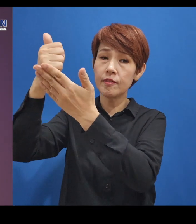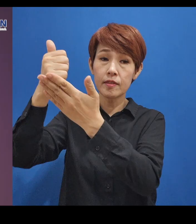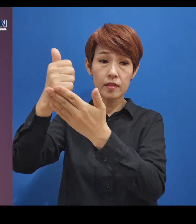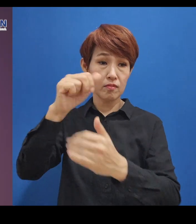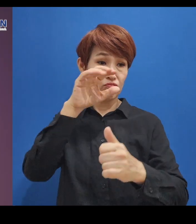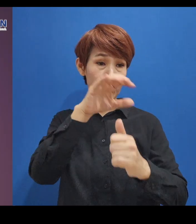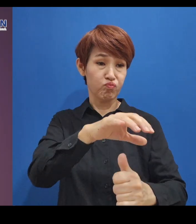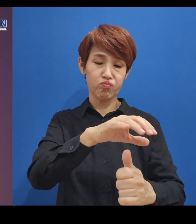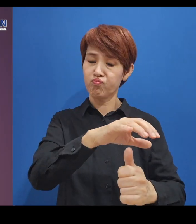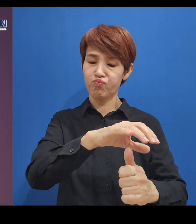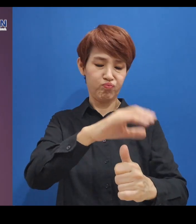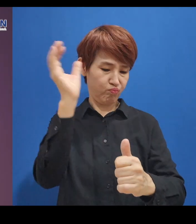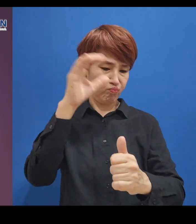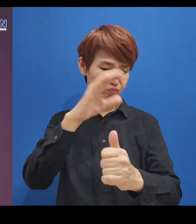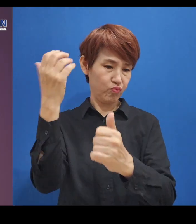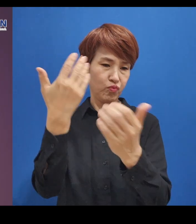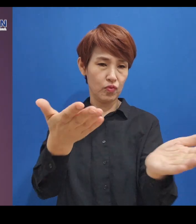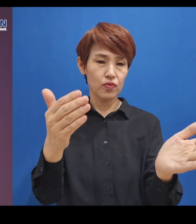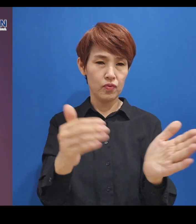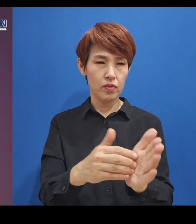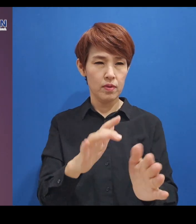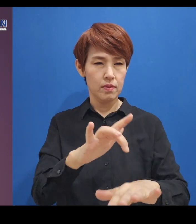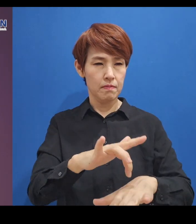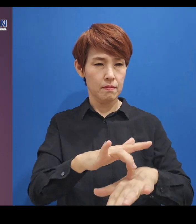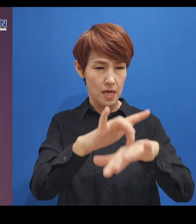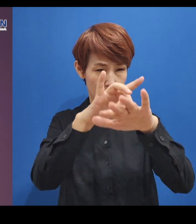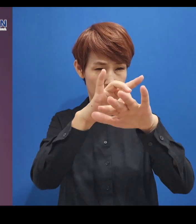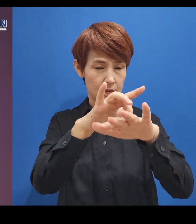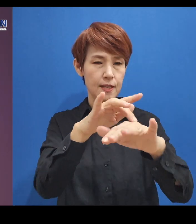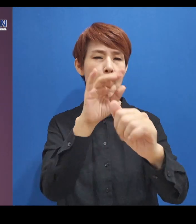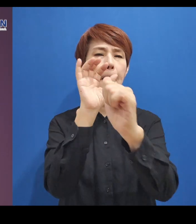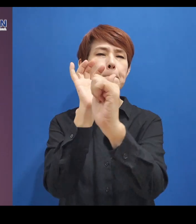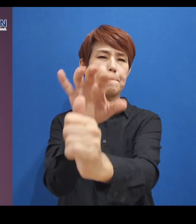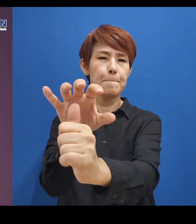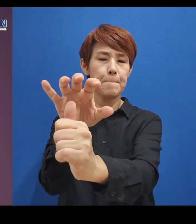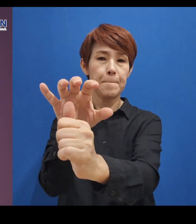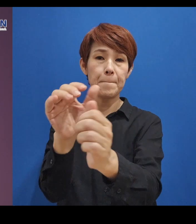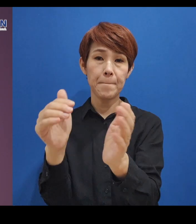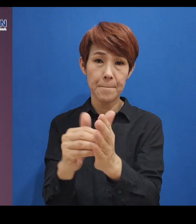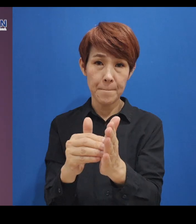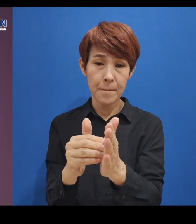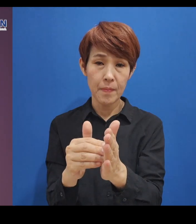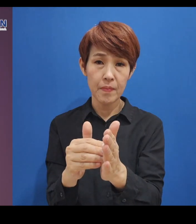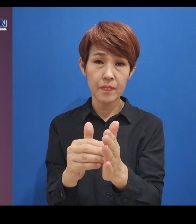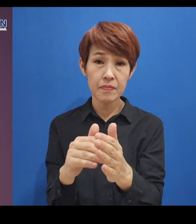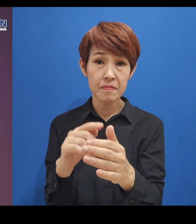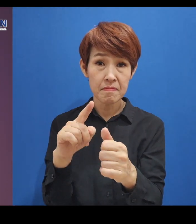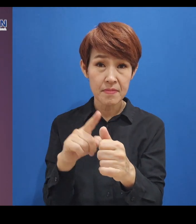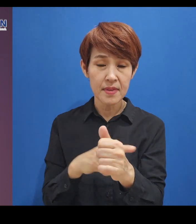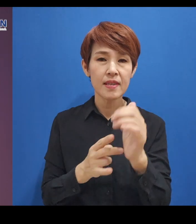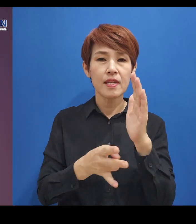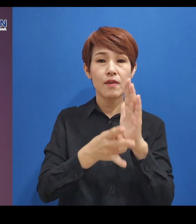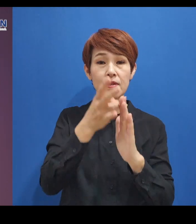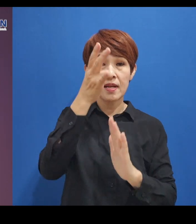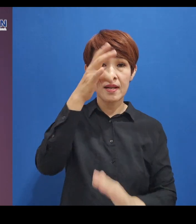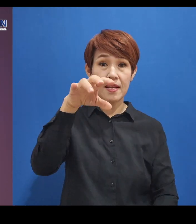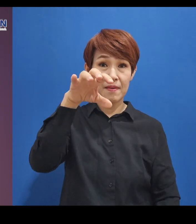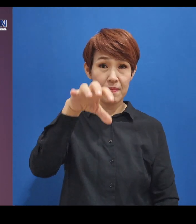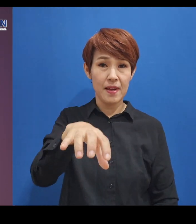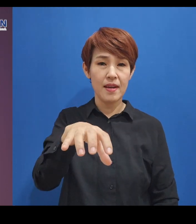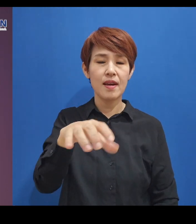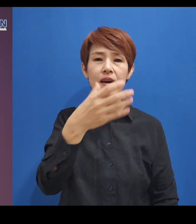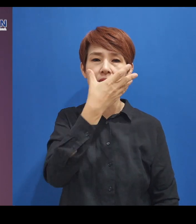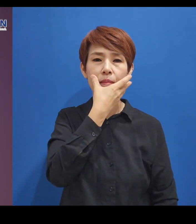다 풀어버리시고 마귀의 역사는 묶어버리심을 통해서 그 성 예루살렘에